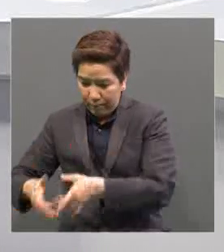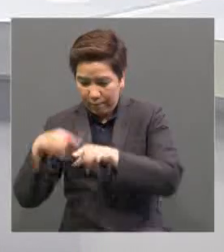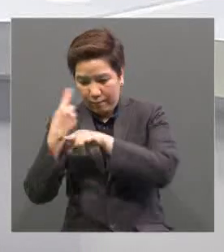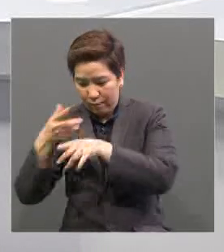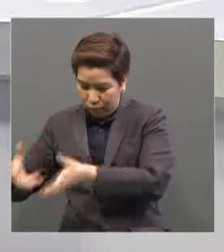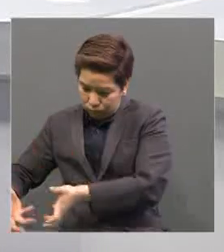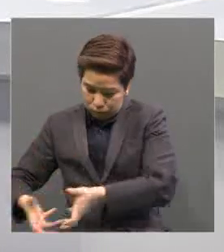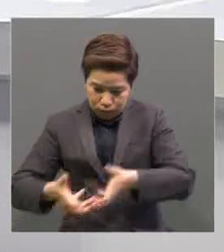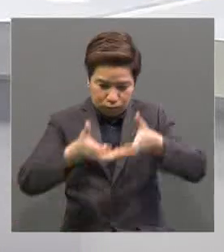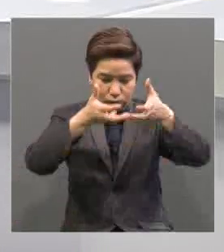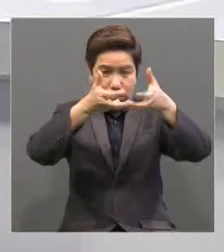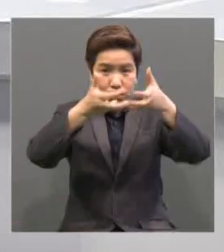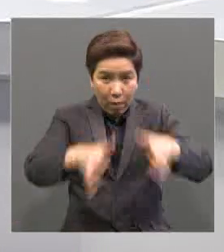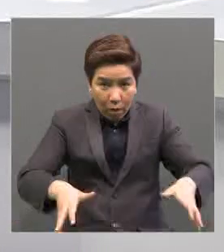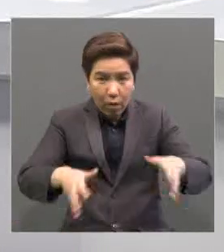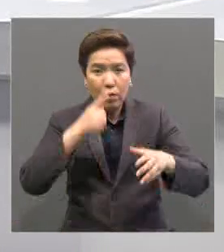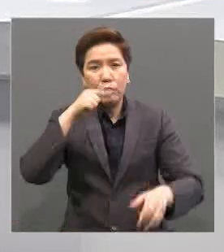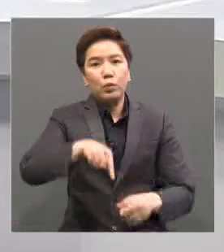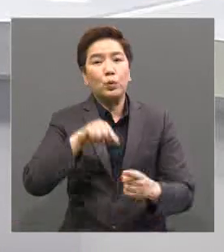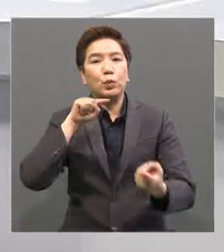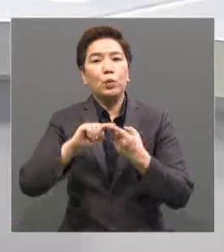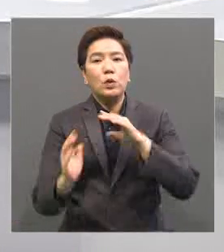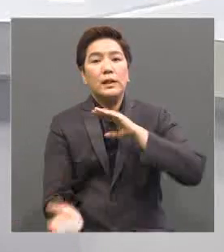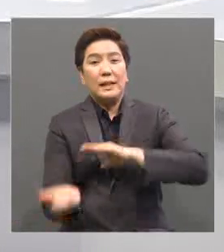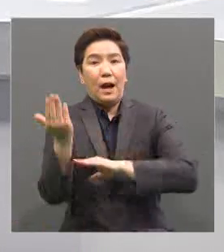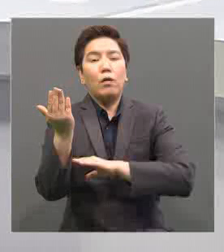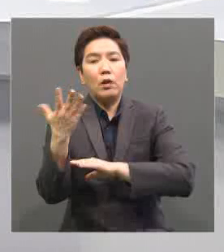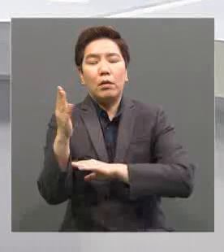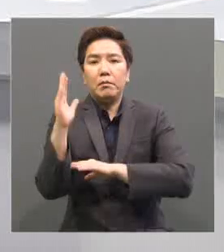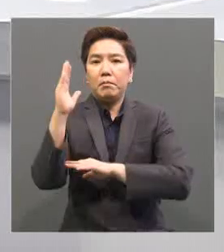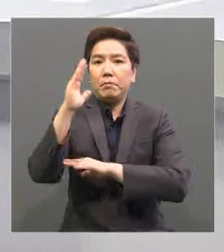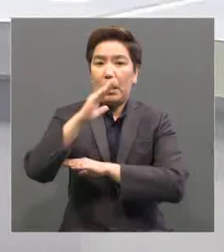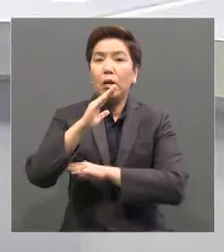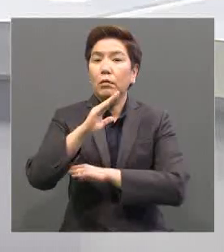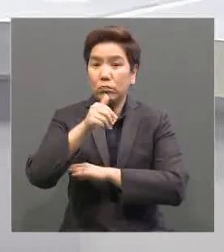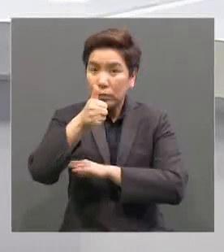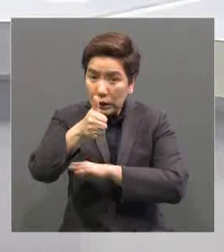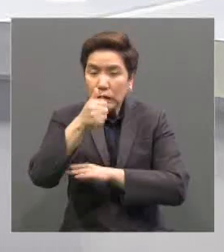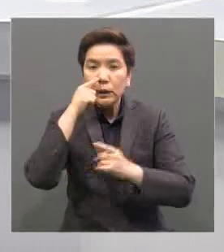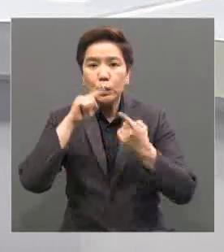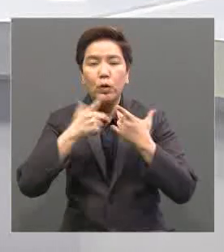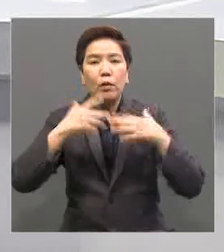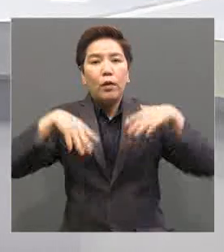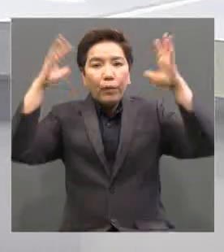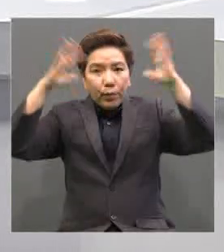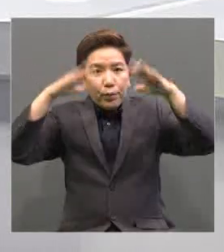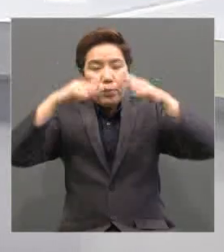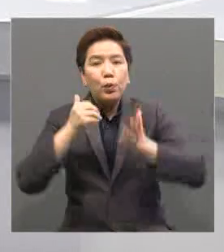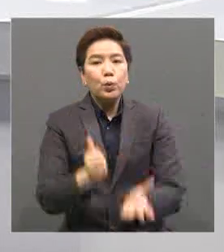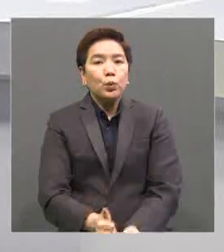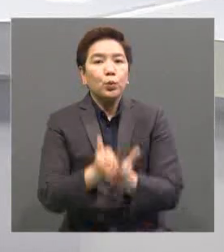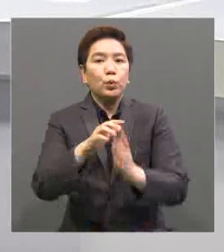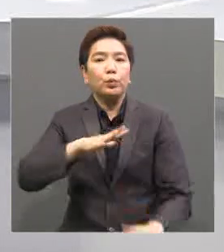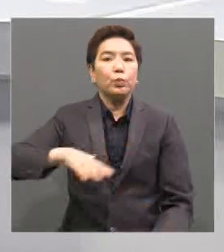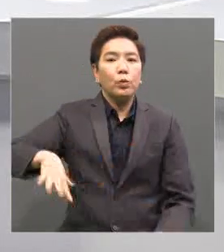งบนจุดที่มีไฟปะทุเนี่ยนะตั้งแต่ช่วงเช้าแต่ดูเหมือนว่าช่วงบ่ายเนี่ยส่งสัญญาณที่ค่อนข้างดีฮะเนื่องจากว่ามีฝนตกลงมาในพื้น